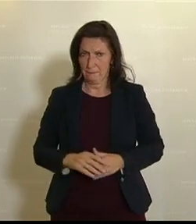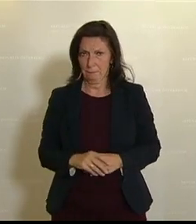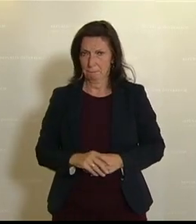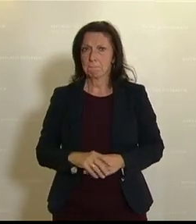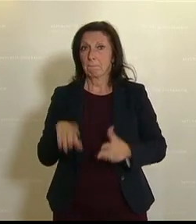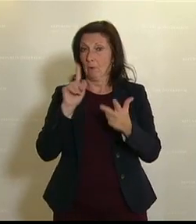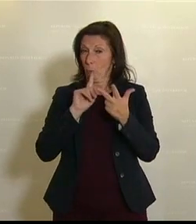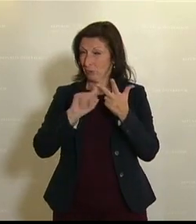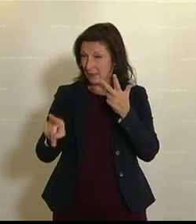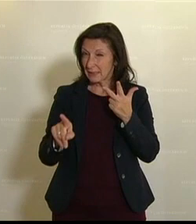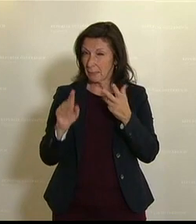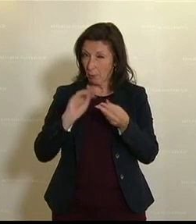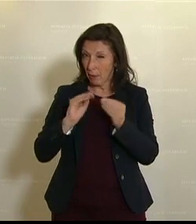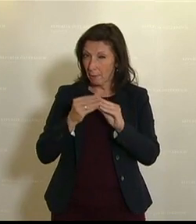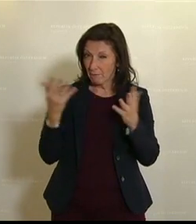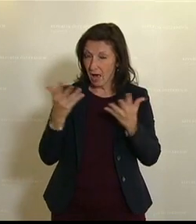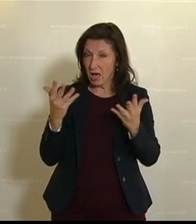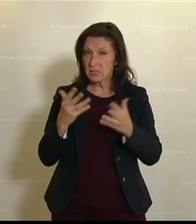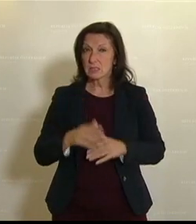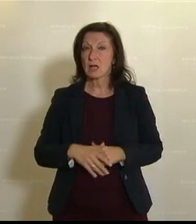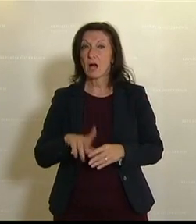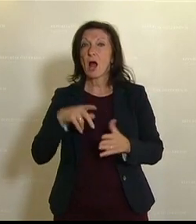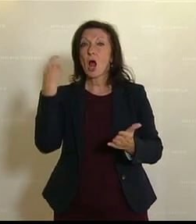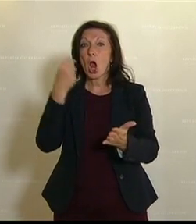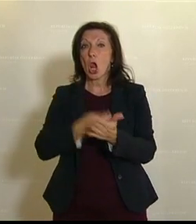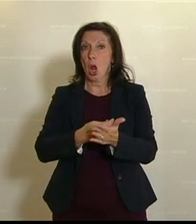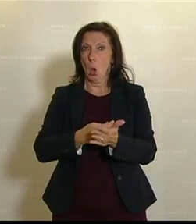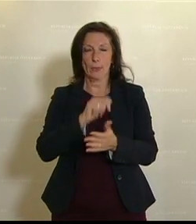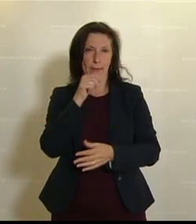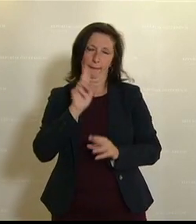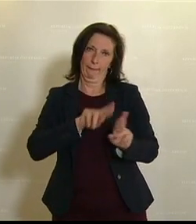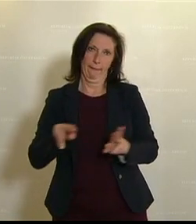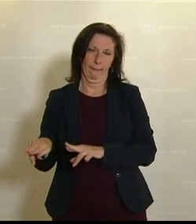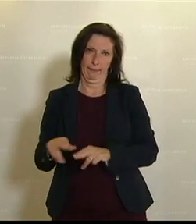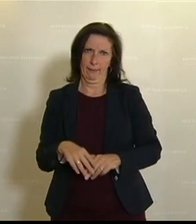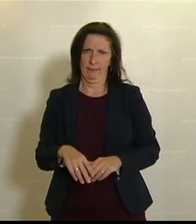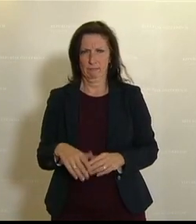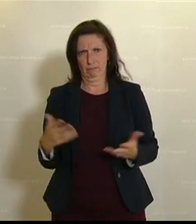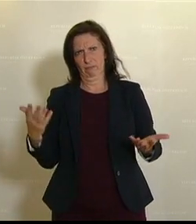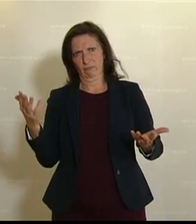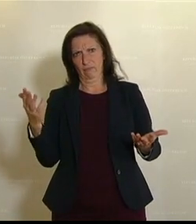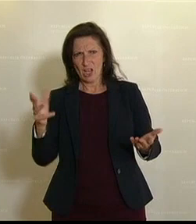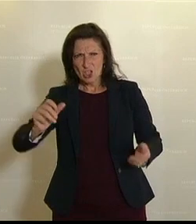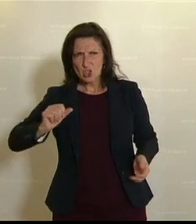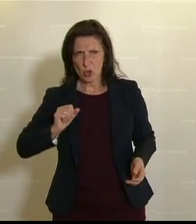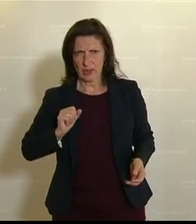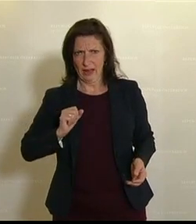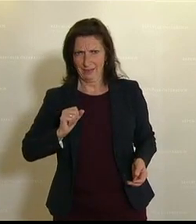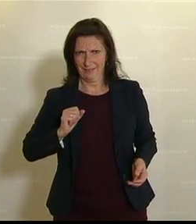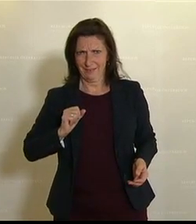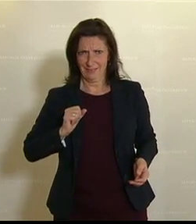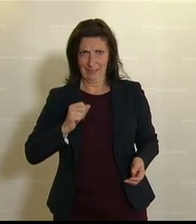Und der dritte Punkt sind die Entlohnungsungerechtigkeiten. Es darf nicht sein, dass Soldaten mit